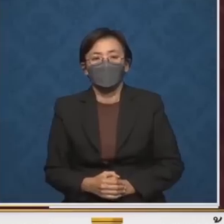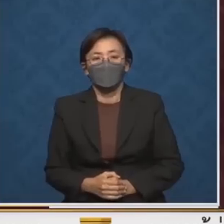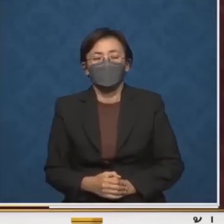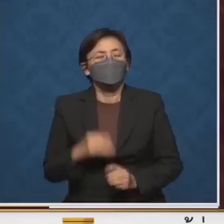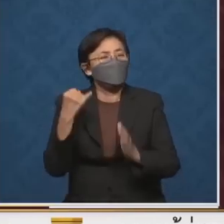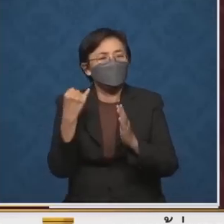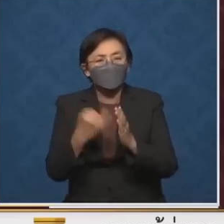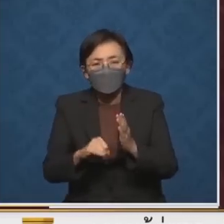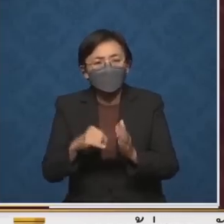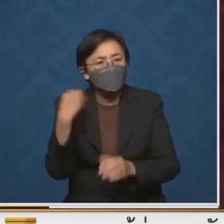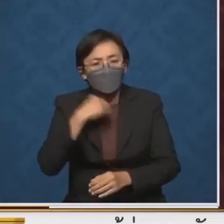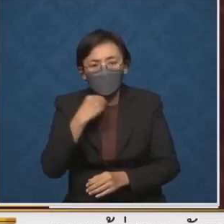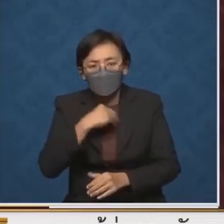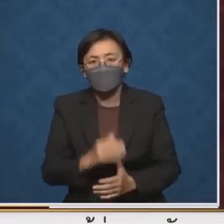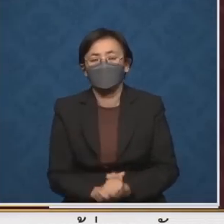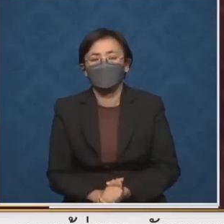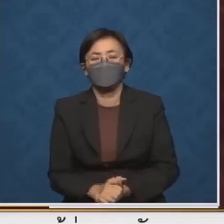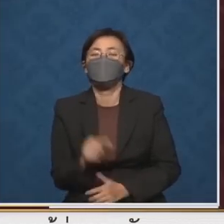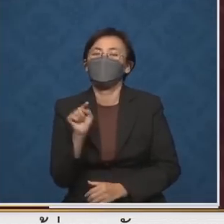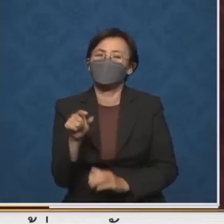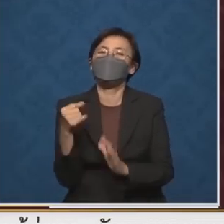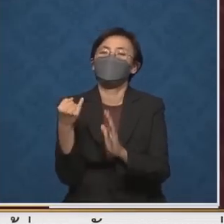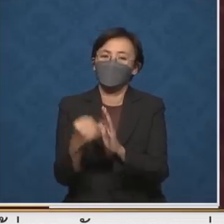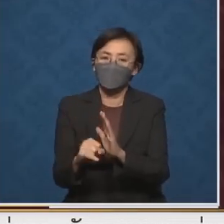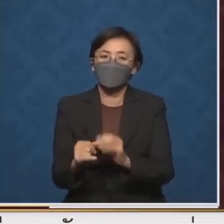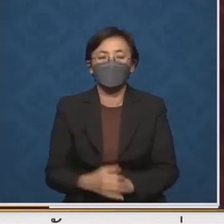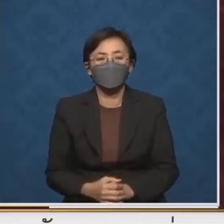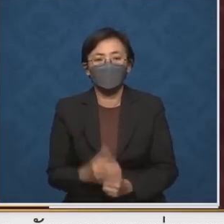ผิดภาพทุกเรื่องเรื่องนี้ก็อีกครับ